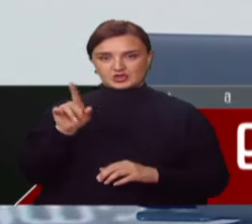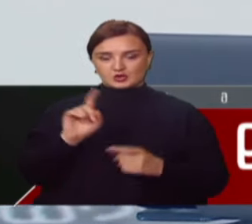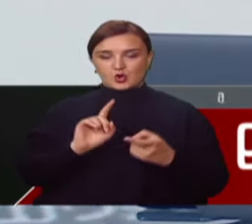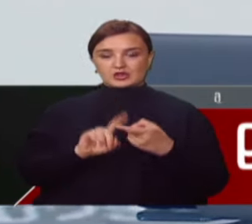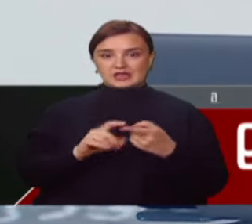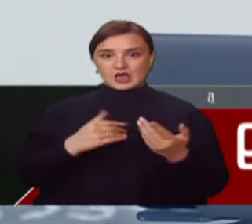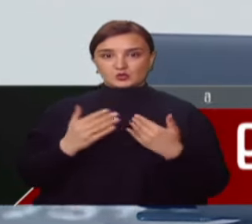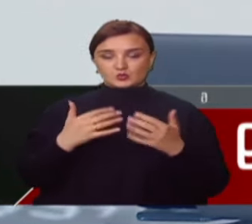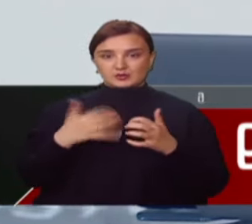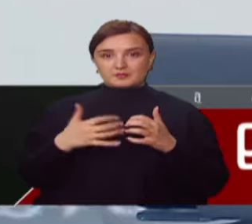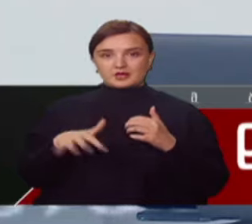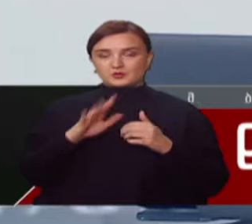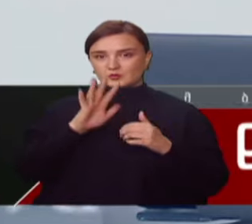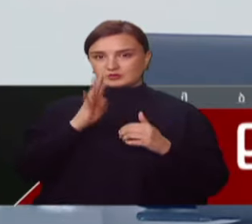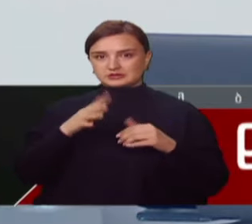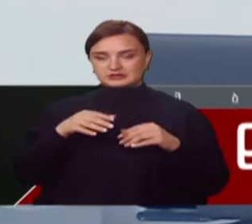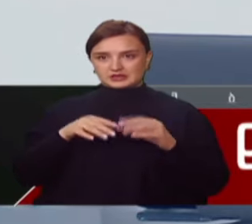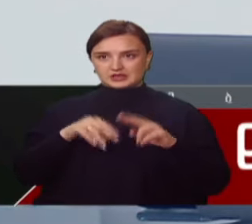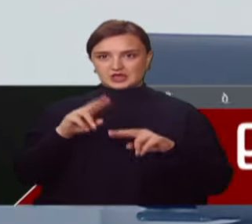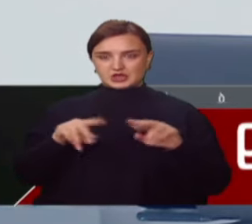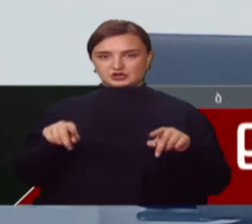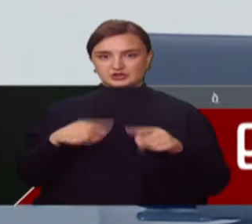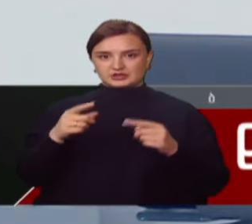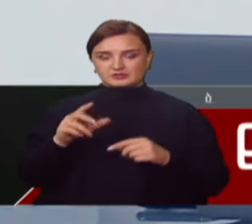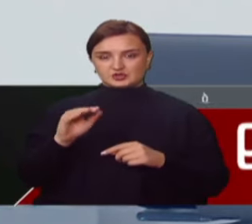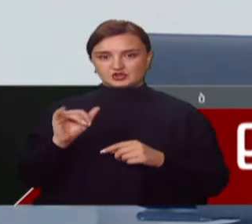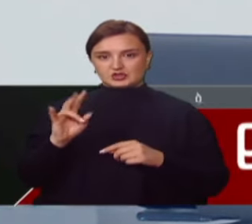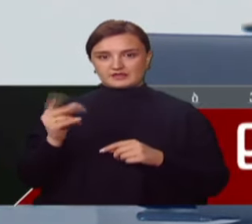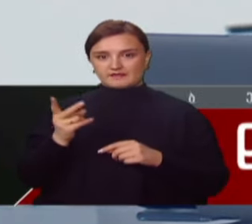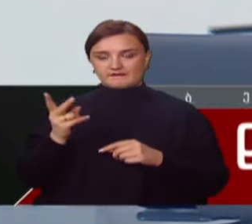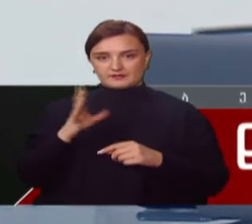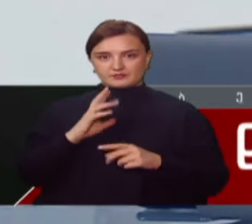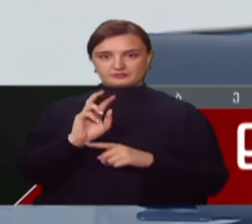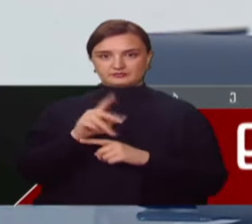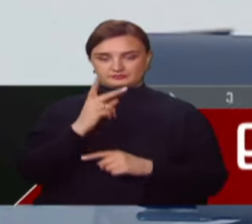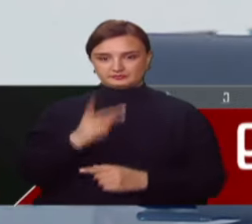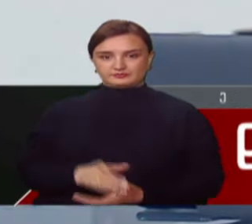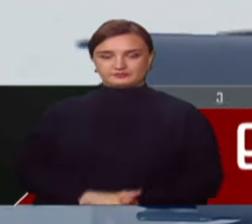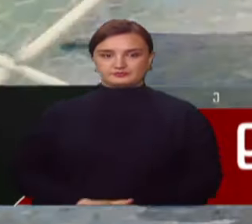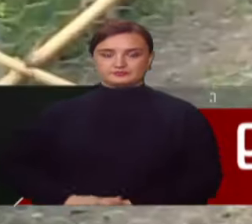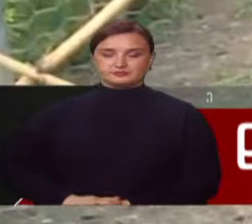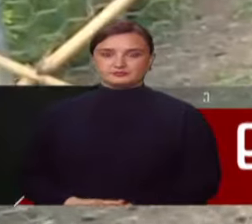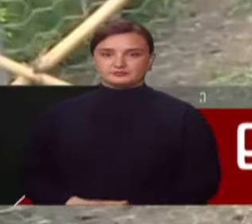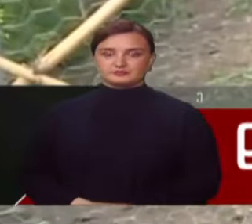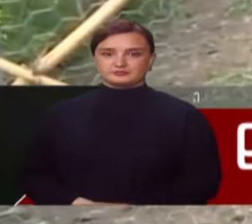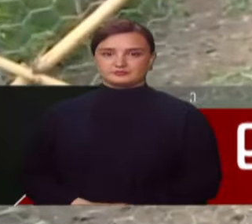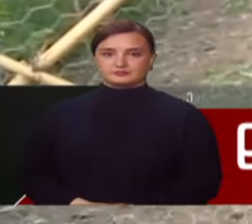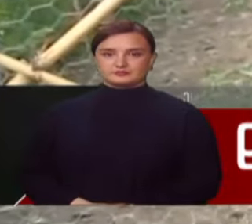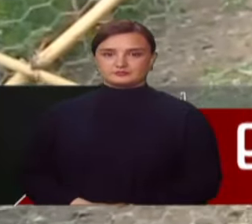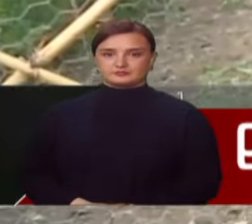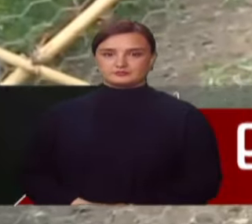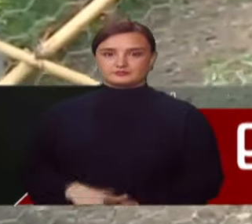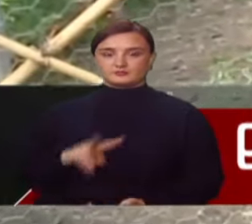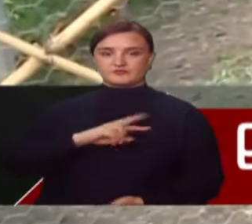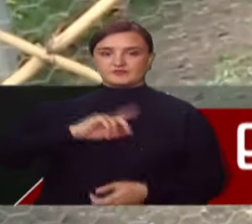უკვე 5 წელია აშენებს გოგა შავშიშვილი, მაშანა დიდებაშვილი და ზვიად ყარაულაშვილი ესტუმრნენ. ყველაზე მეტად უყვარს მწვანე